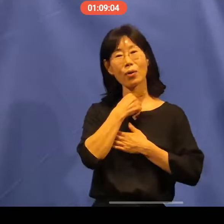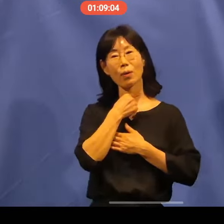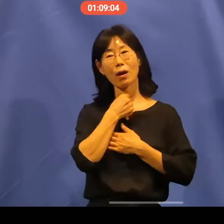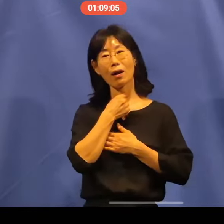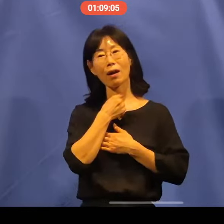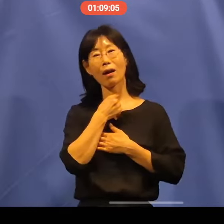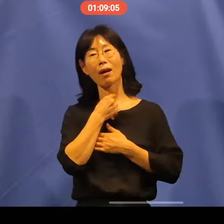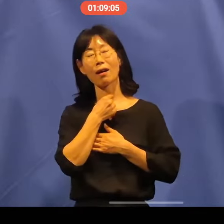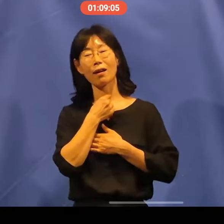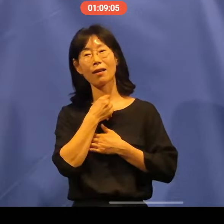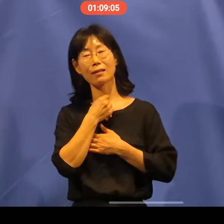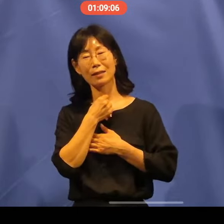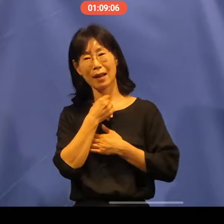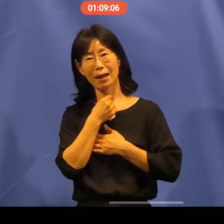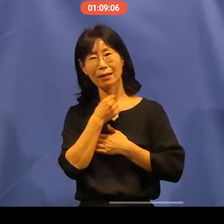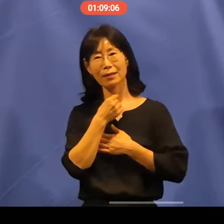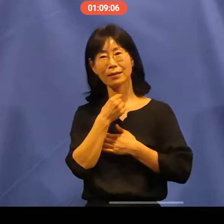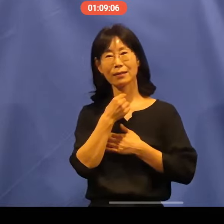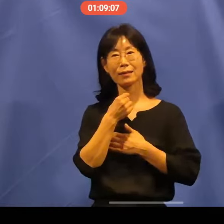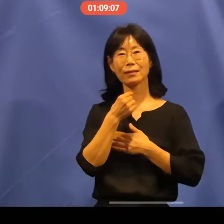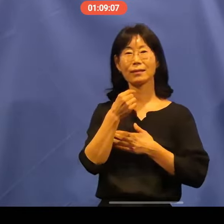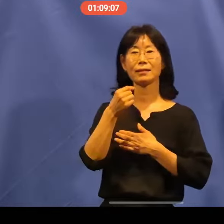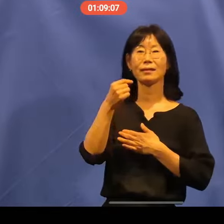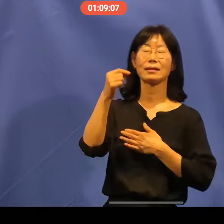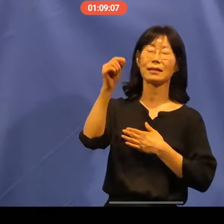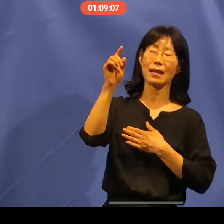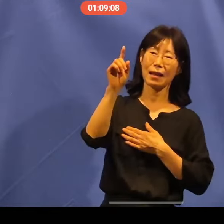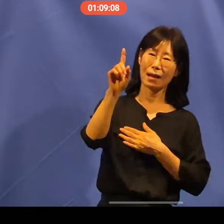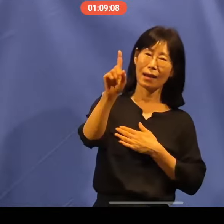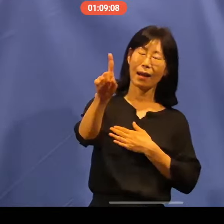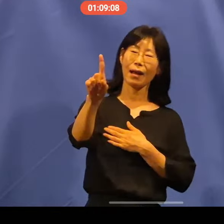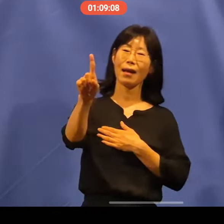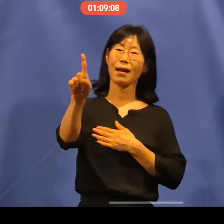내가 원하는